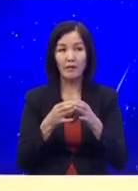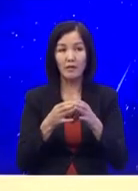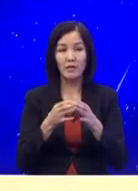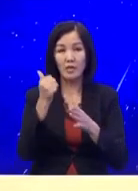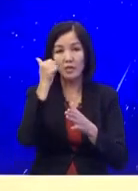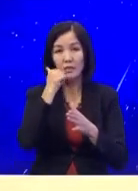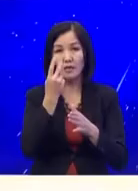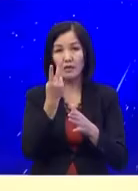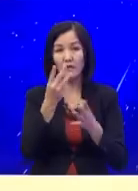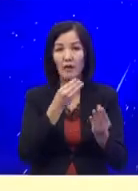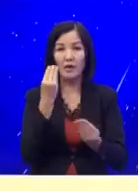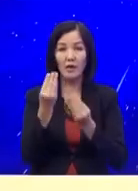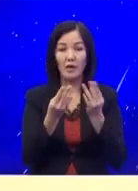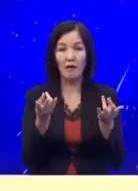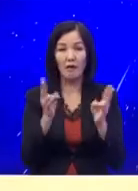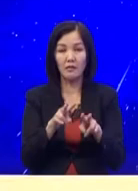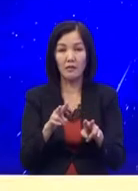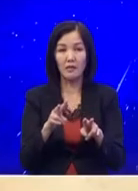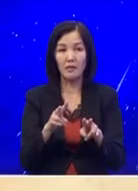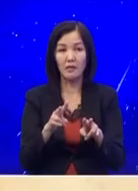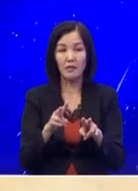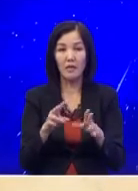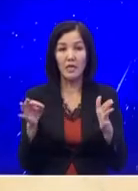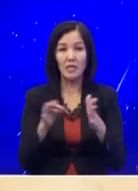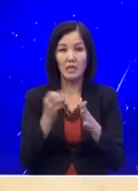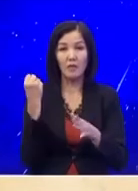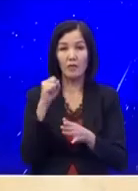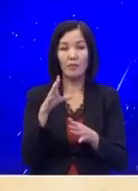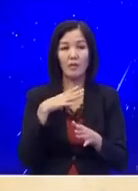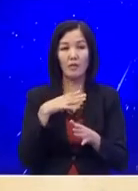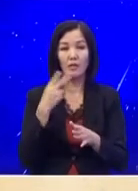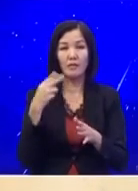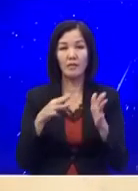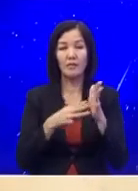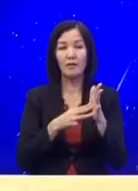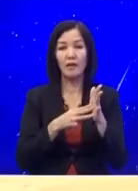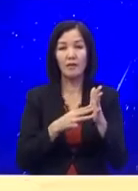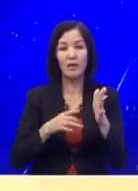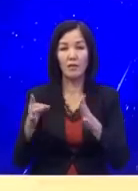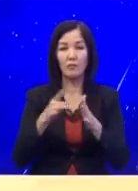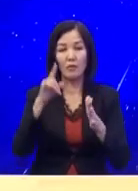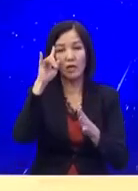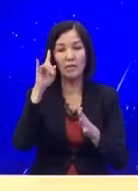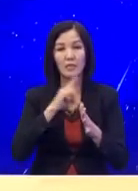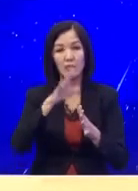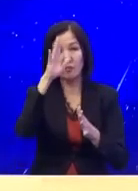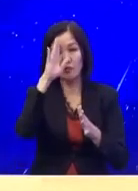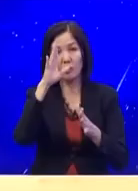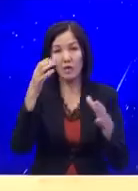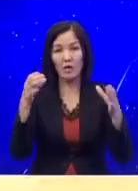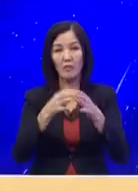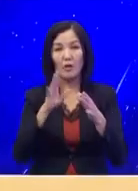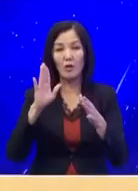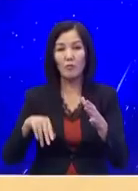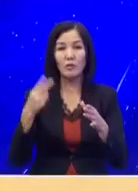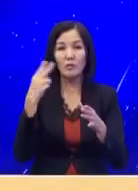только два игрока осталось. Ставим цели высокие. Отмечу, предварительно 29-й чемпионат Республики Казахстан среди мужских команд состоится после